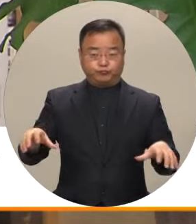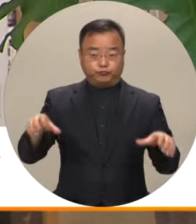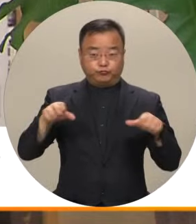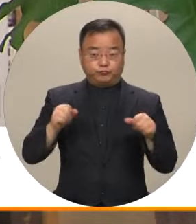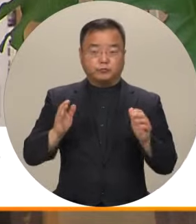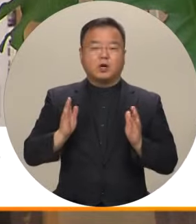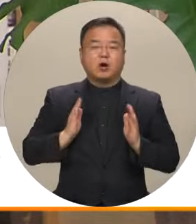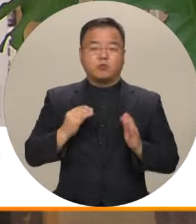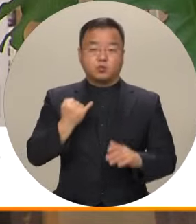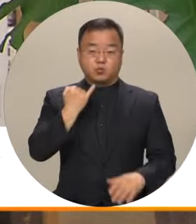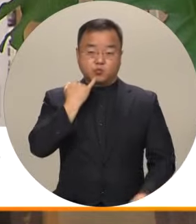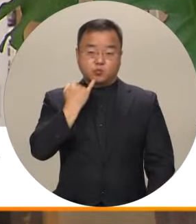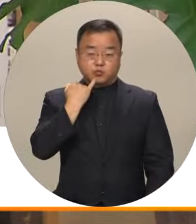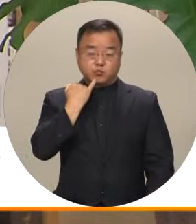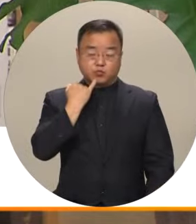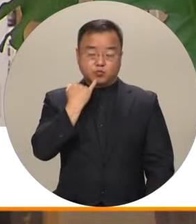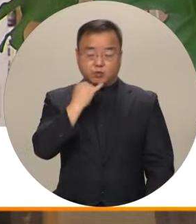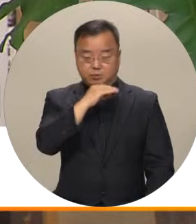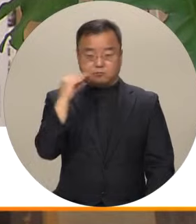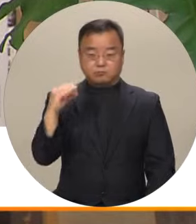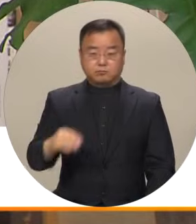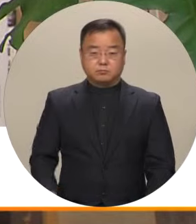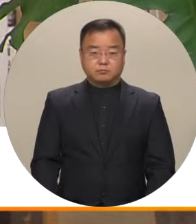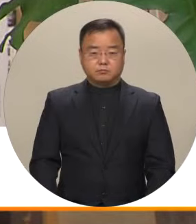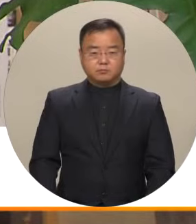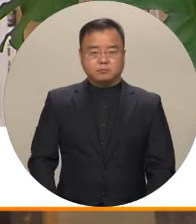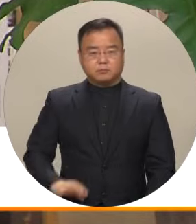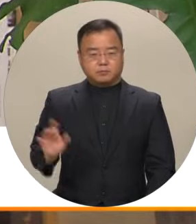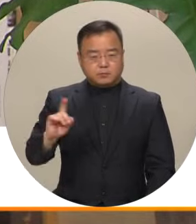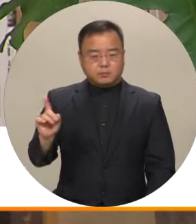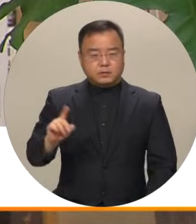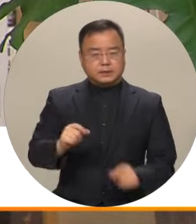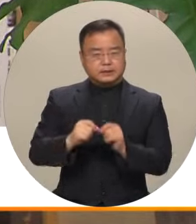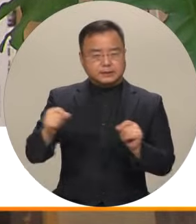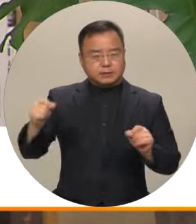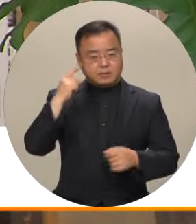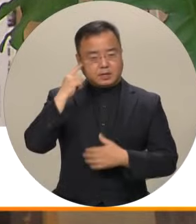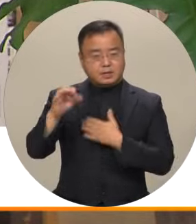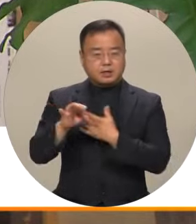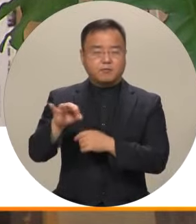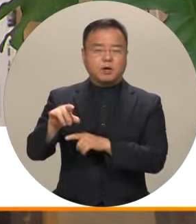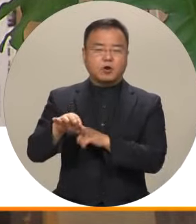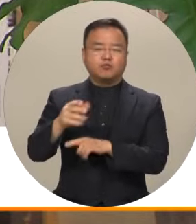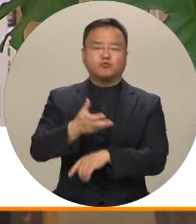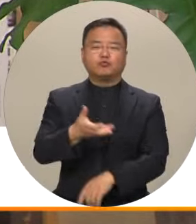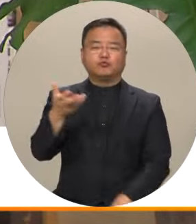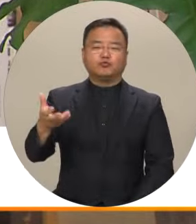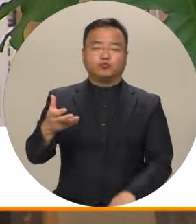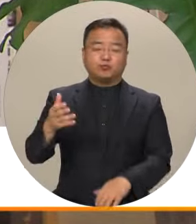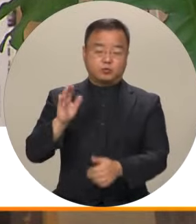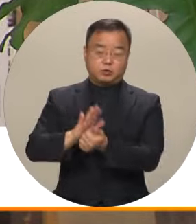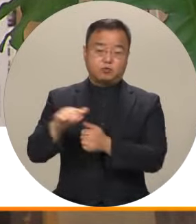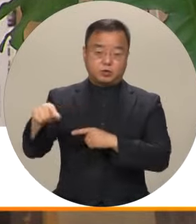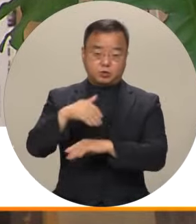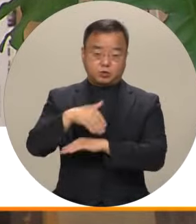굉장히 바람직하다고 봅니다 일종의 장기적 귀농 지원 정책 같은 것도 저는 국가 정책화